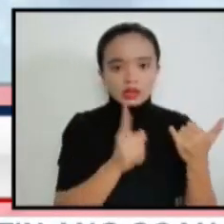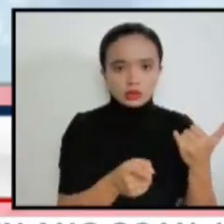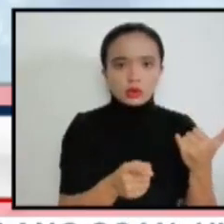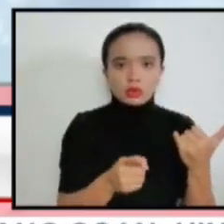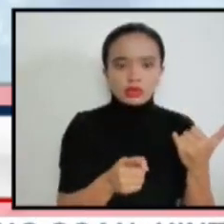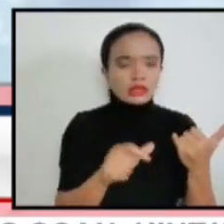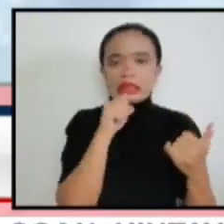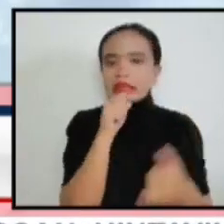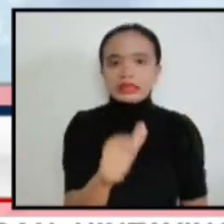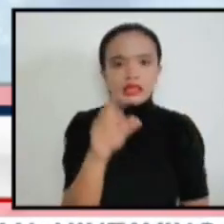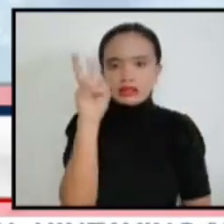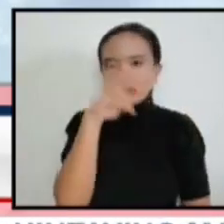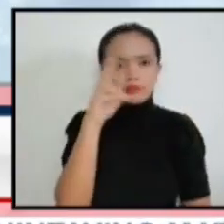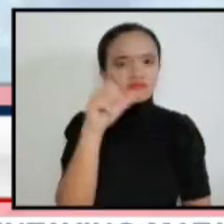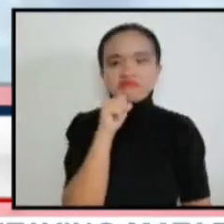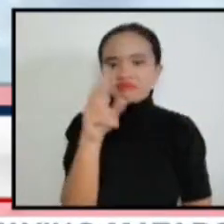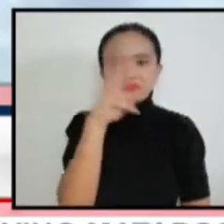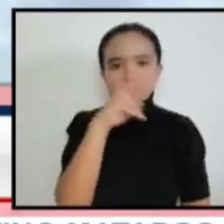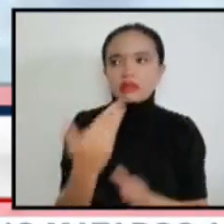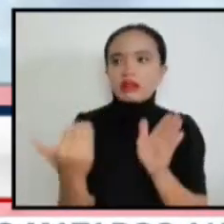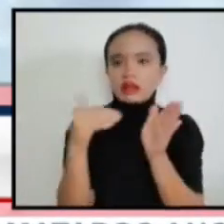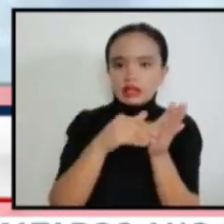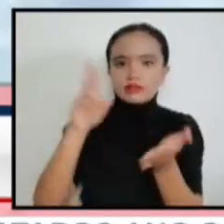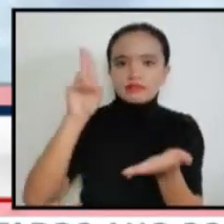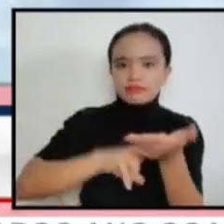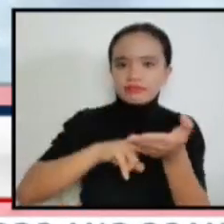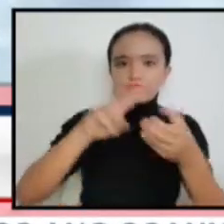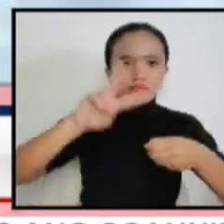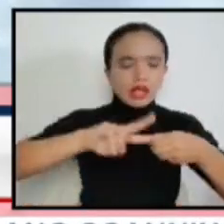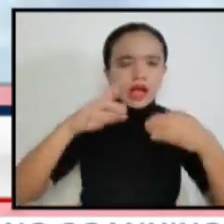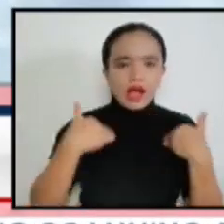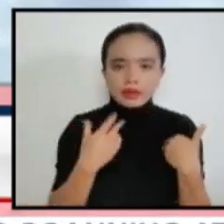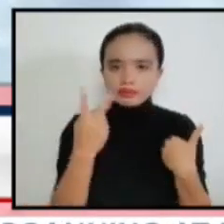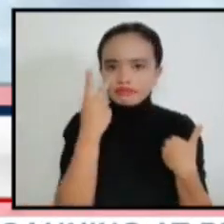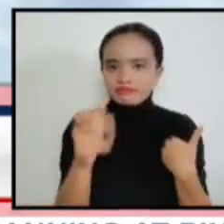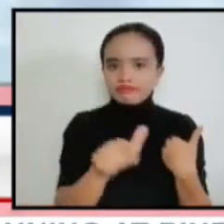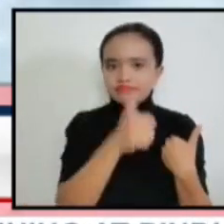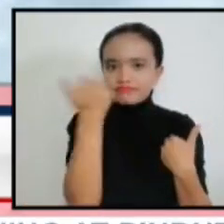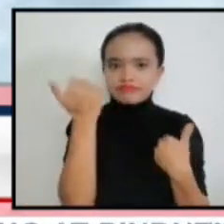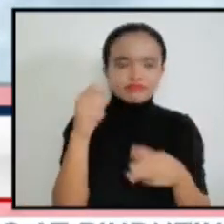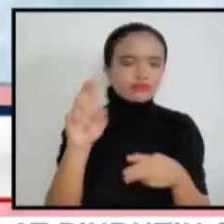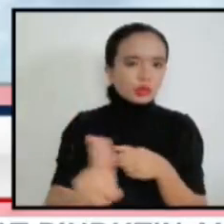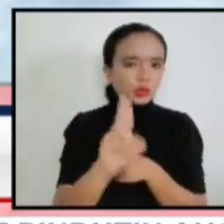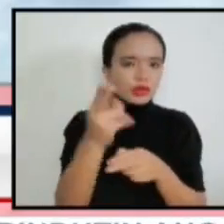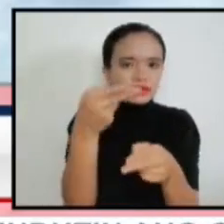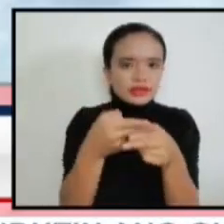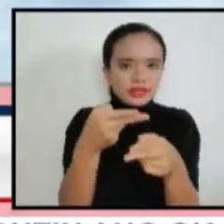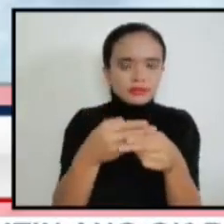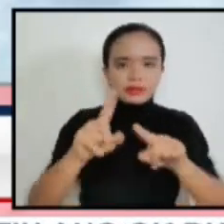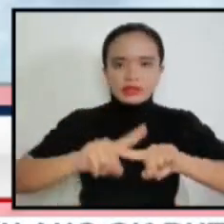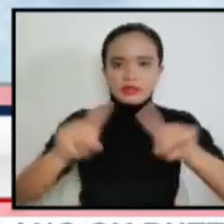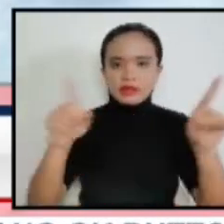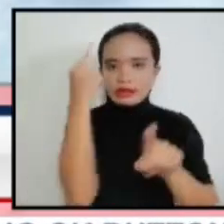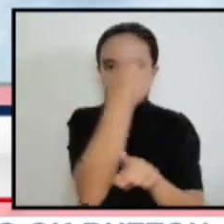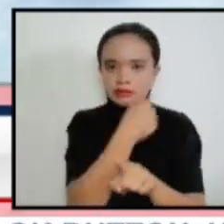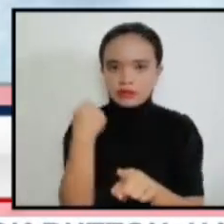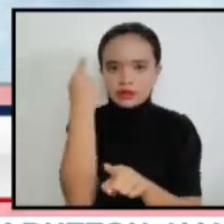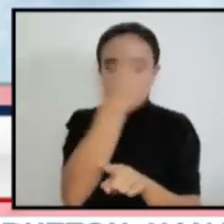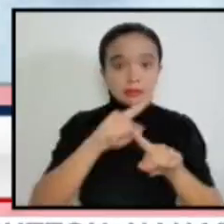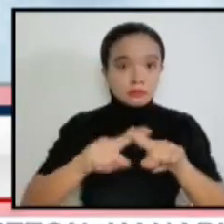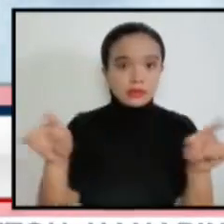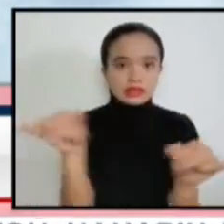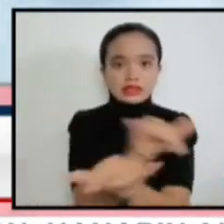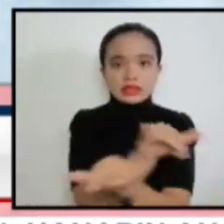na magrehistro muli. Meron po kaming mga nakita na gumamit ng ibang pangalan. Iniba ang itsura, pero dahil pareho ang